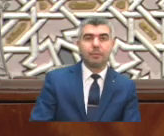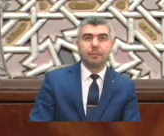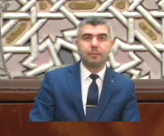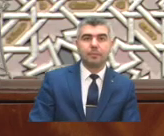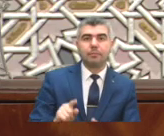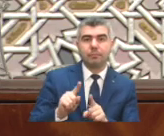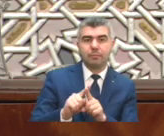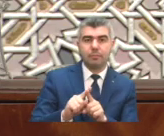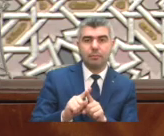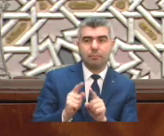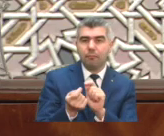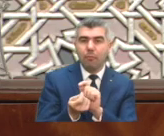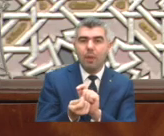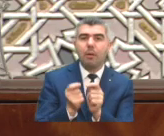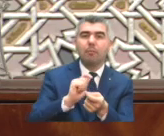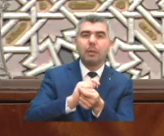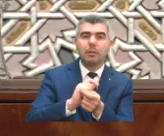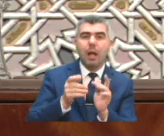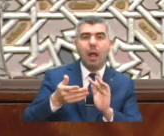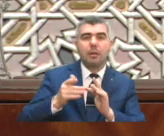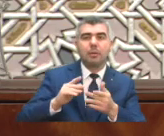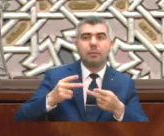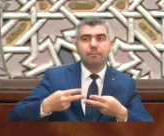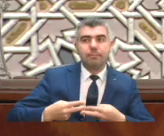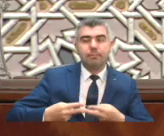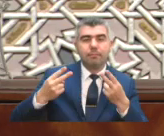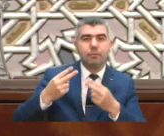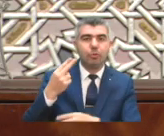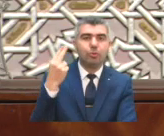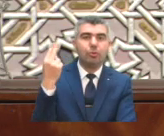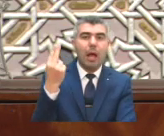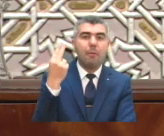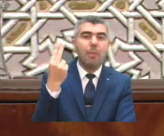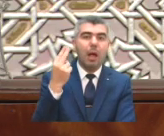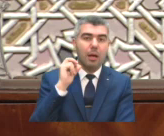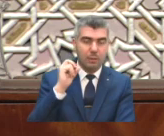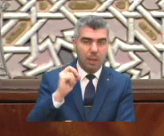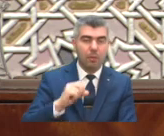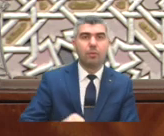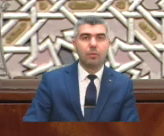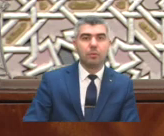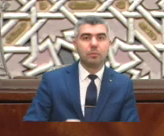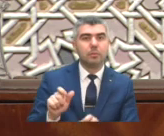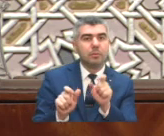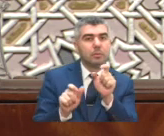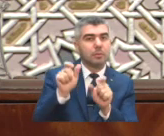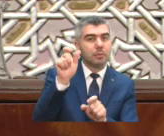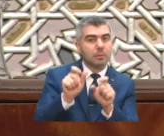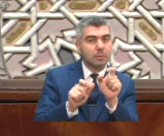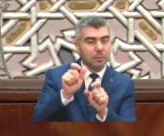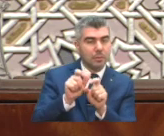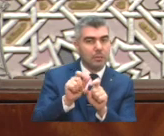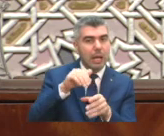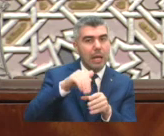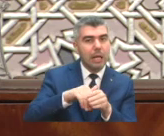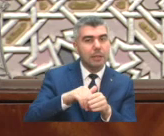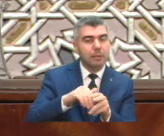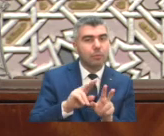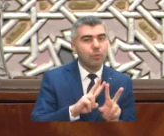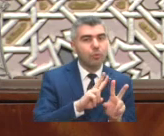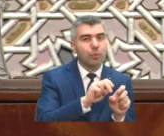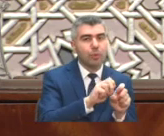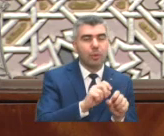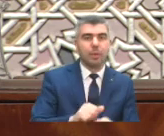تقدم التحول الرقمي في قطاع التعليم العالي والبحث العلمي للسيدات والسادة النواب المحترمين من الفريق الدستوري